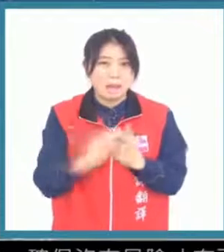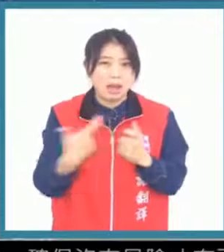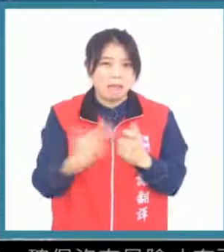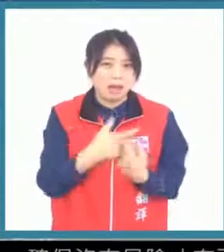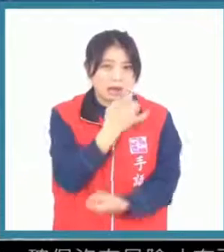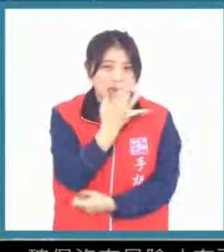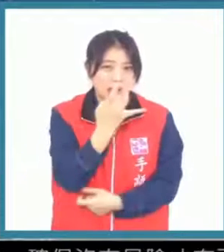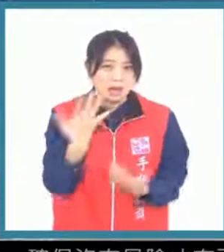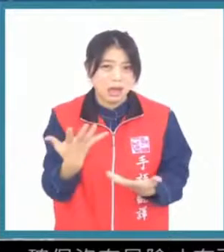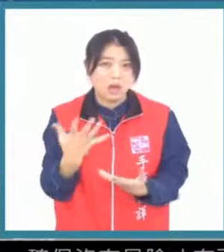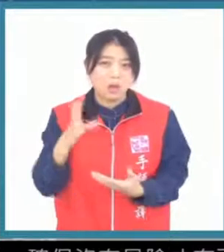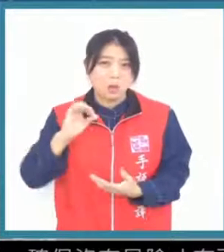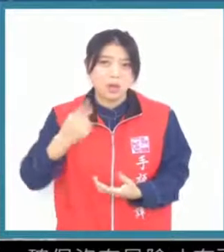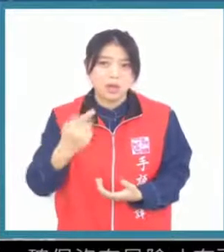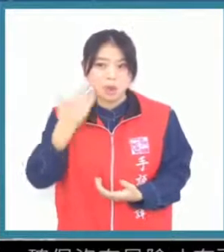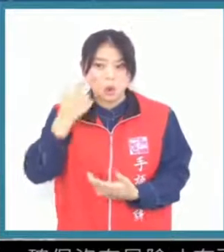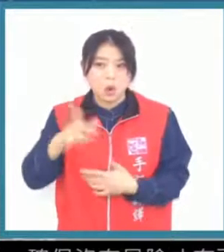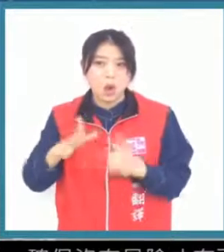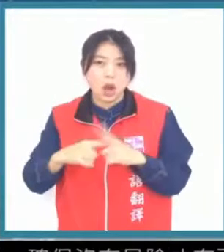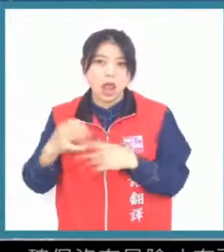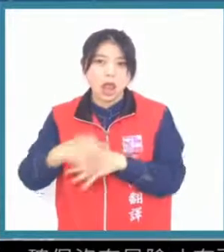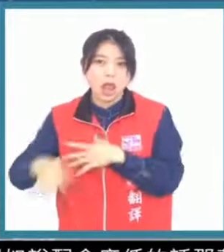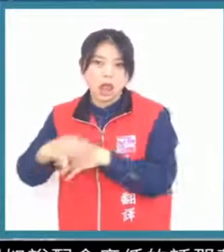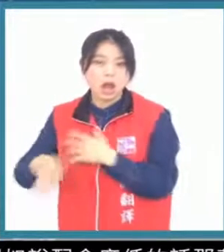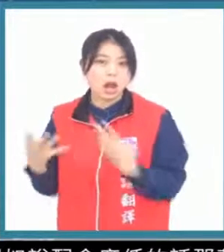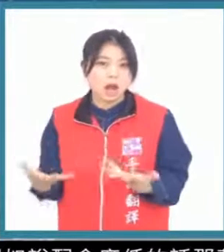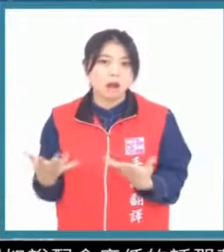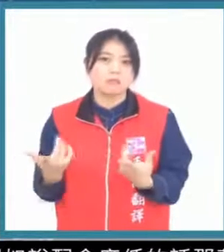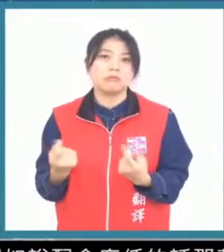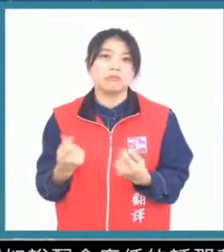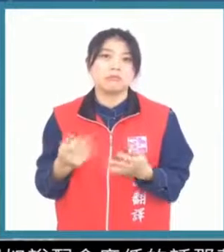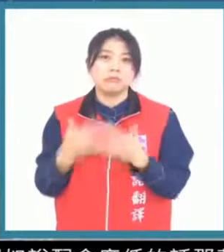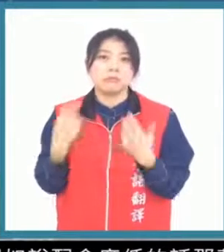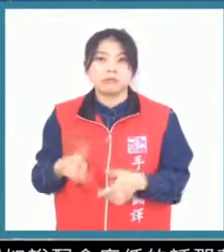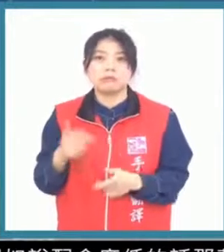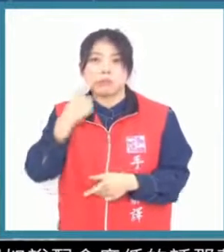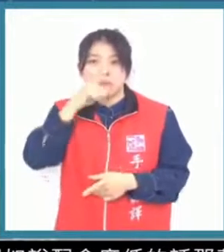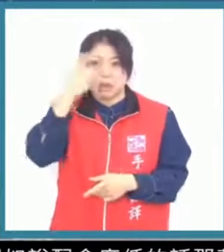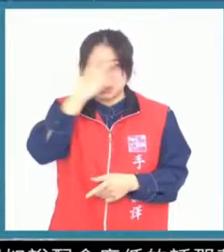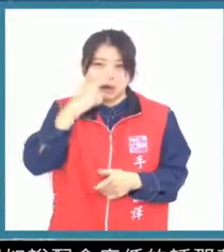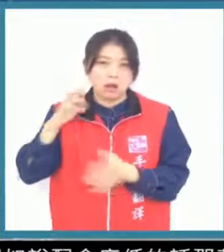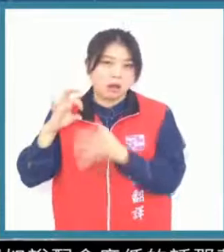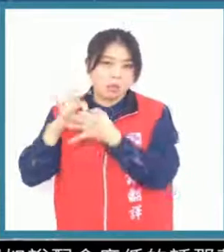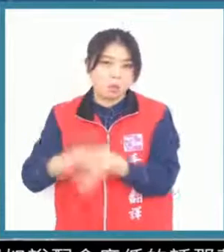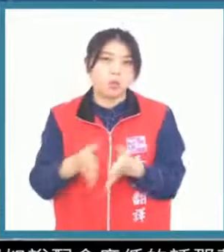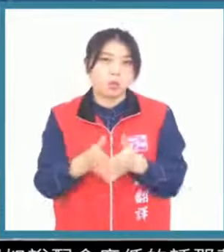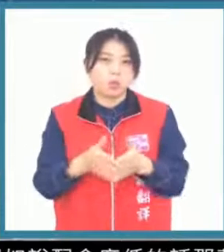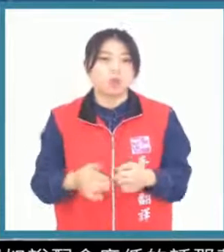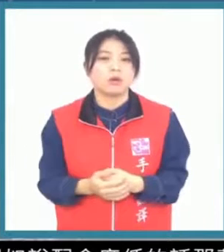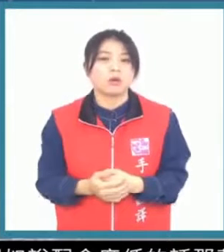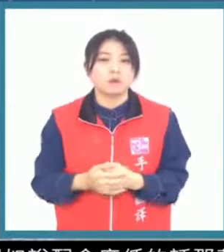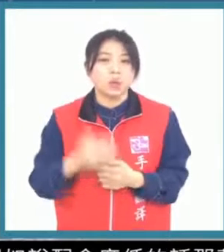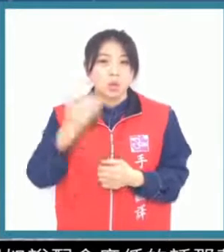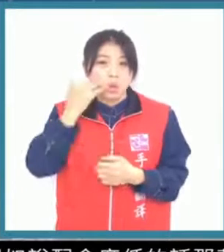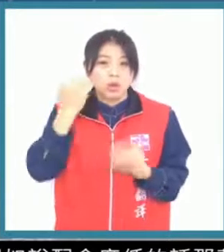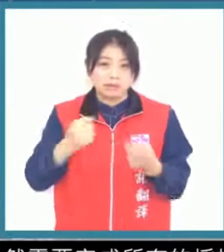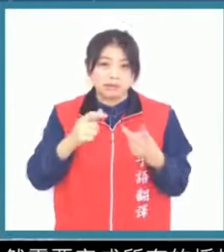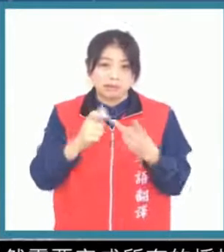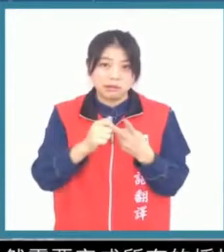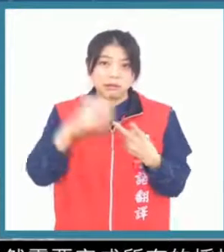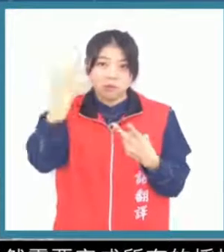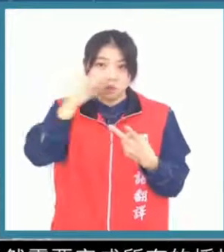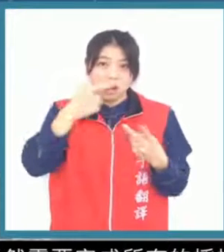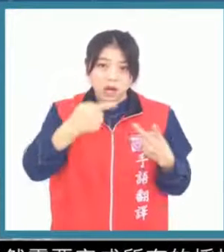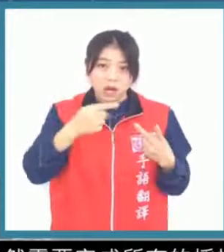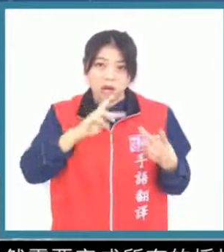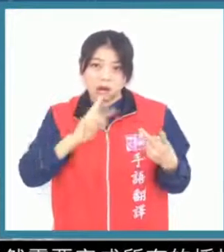一有没有采检的部分，那仍然需要完成所有的采检计划。而且万一在二采有转成为